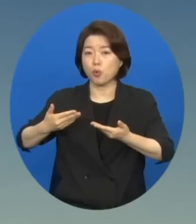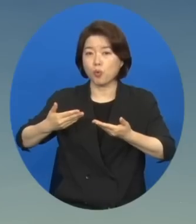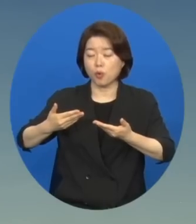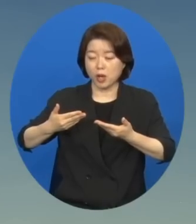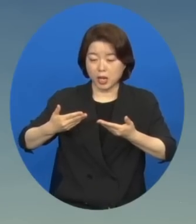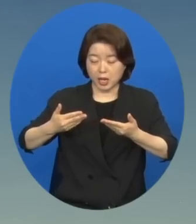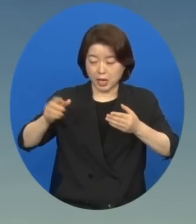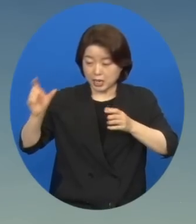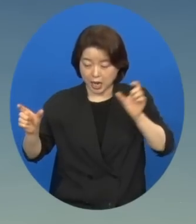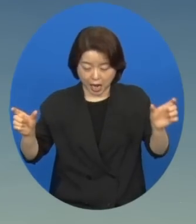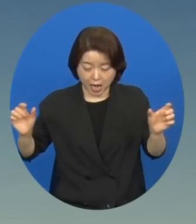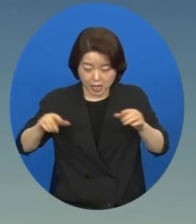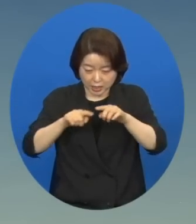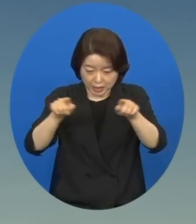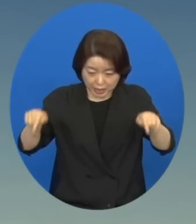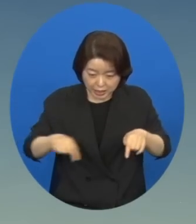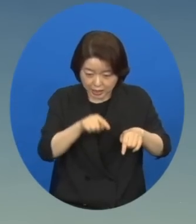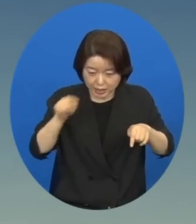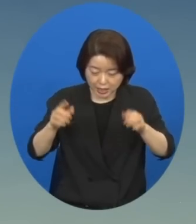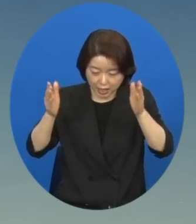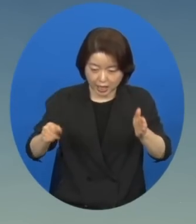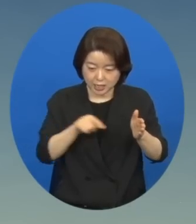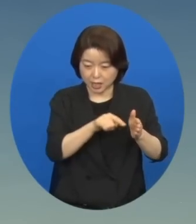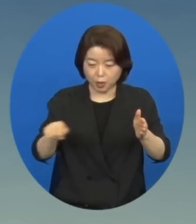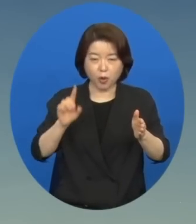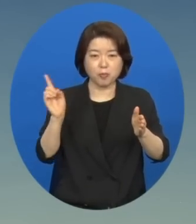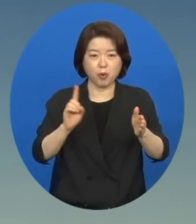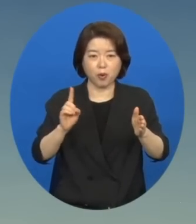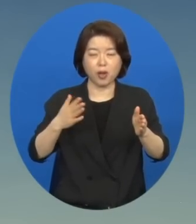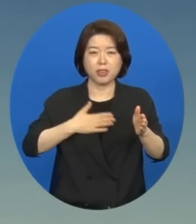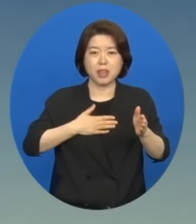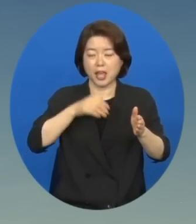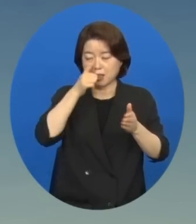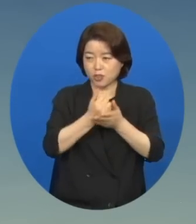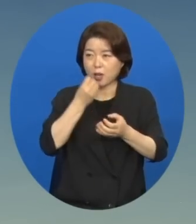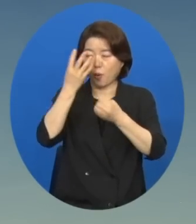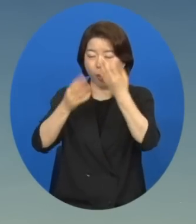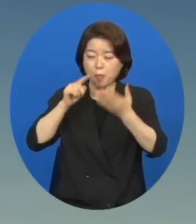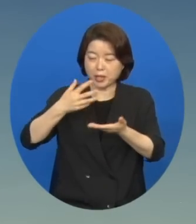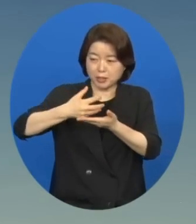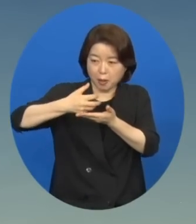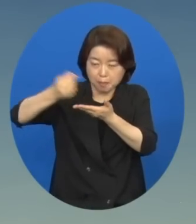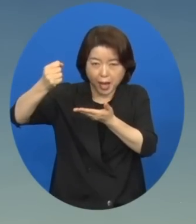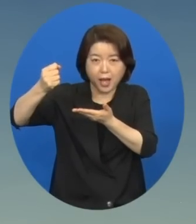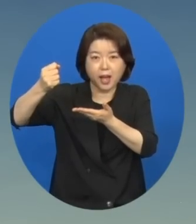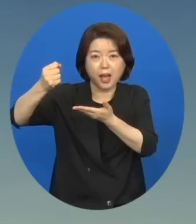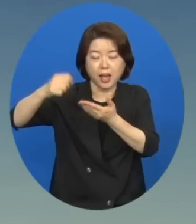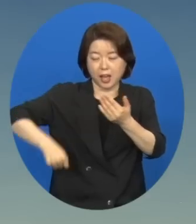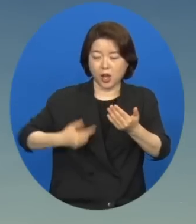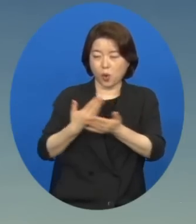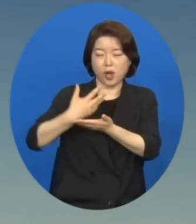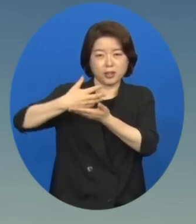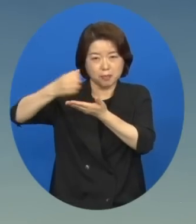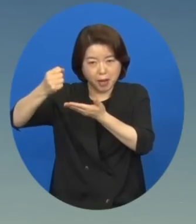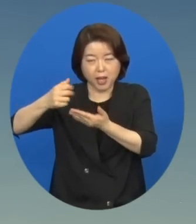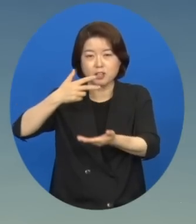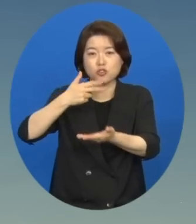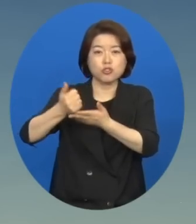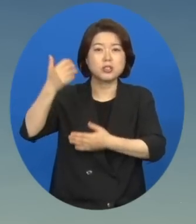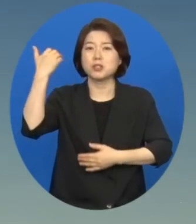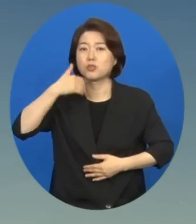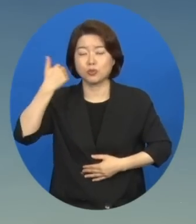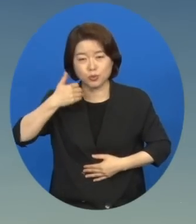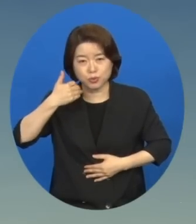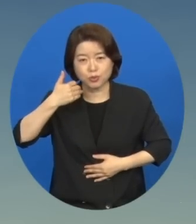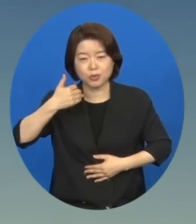사이에 뭐가 들어가 있냐면 우리의 죄를 자백하는 그것을 받으시는, 회개를 받으시는 주님이 어떤